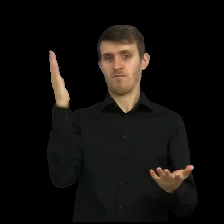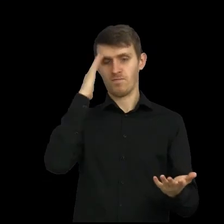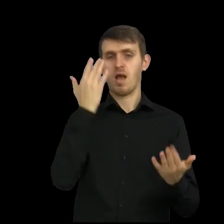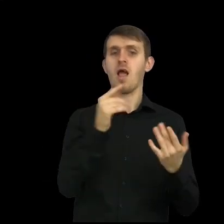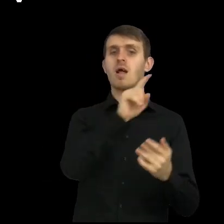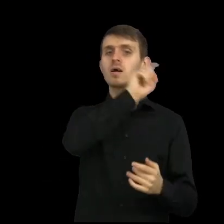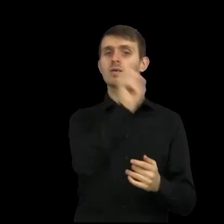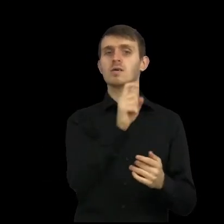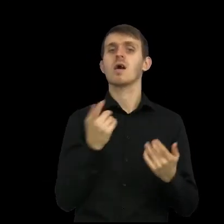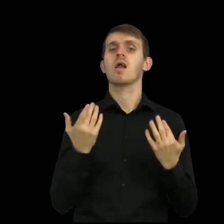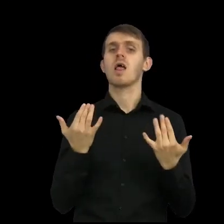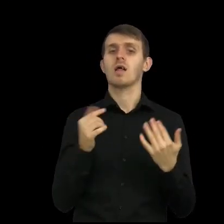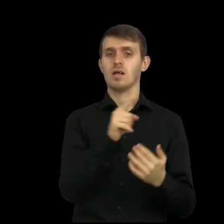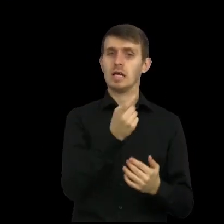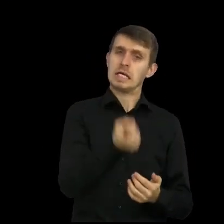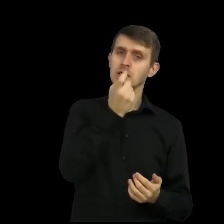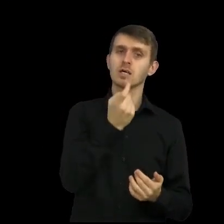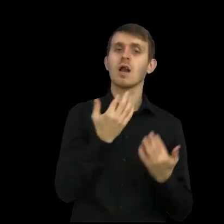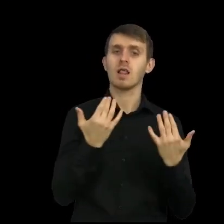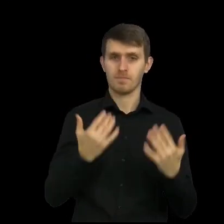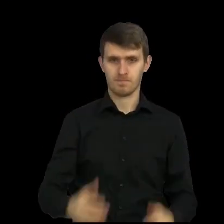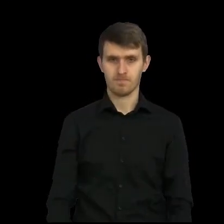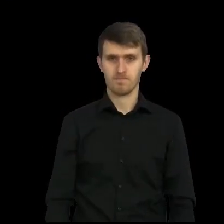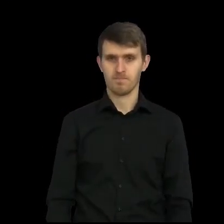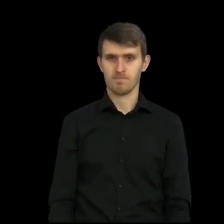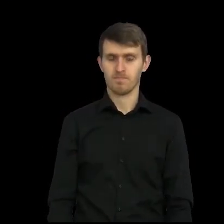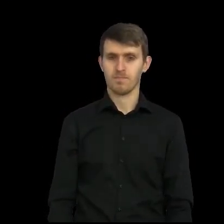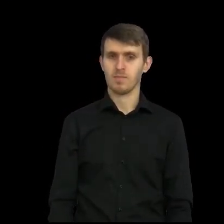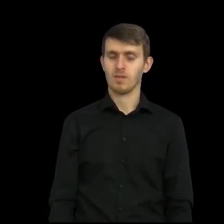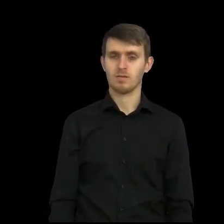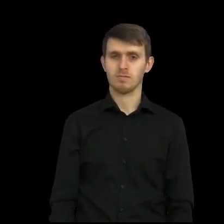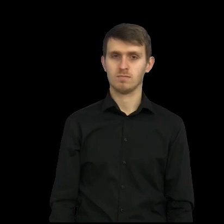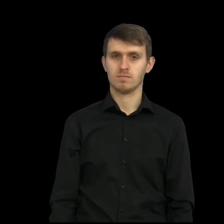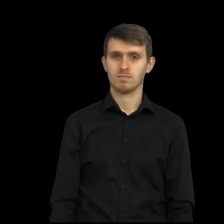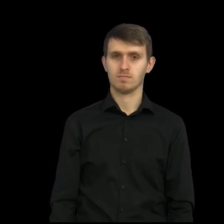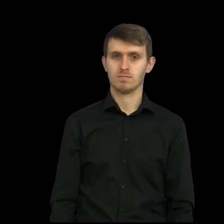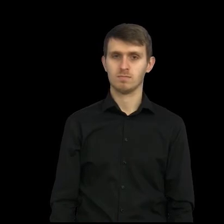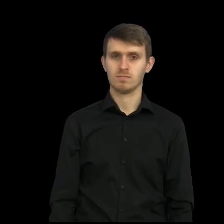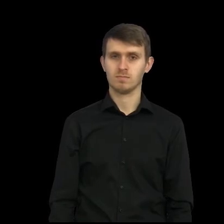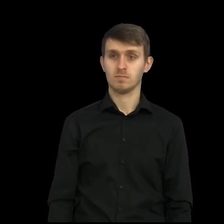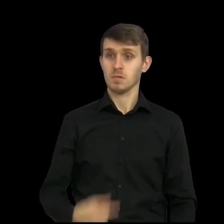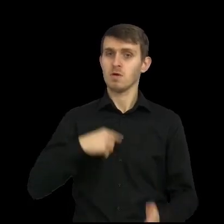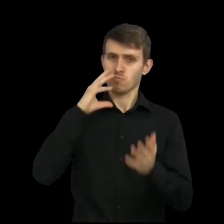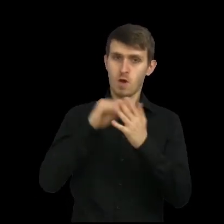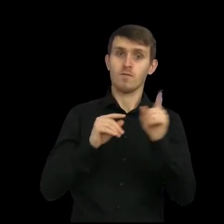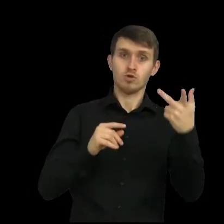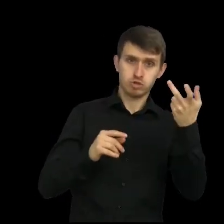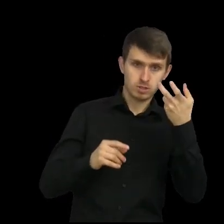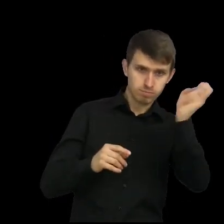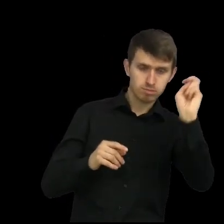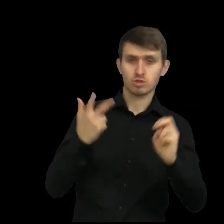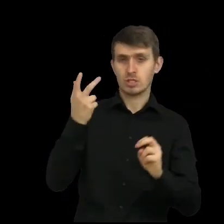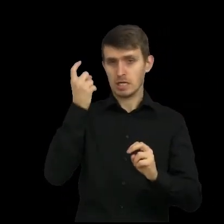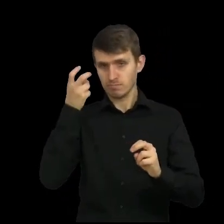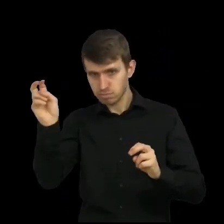z każdej szalki. Waga jest w równowadze, więc to waży tyle samo, ile waży to. A tu mamy jeden,